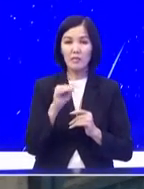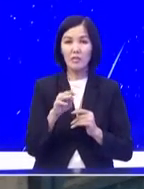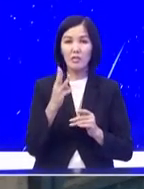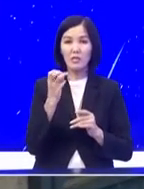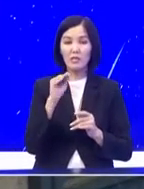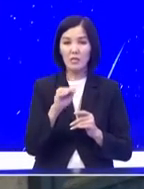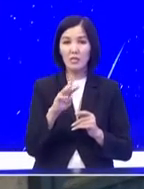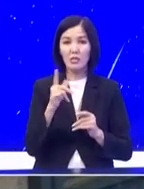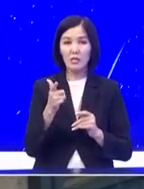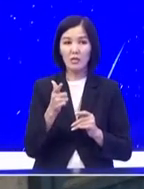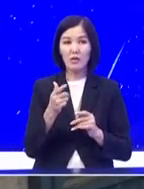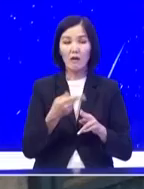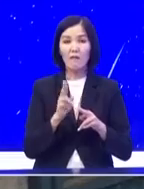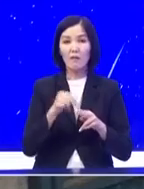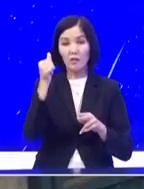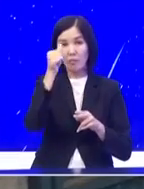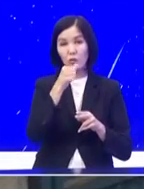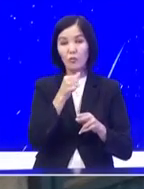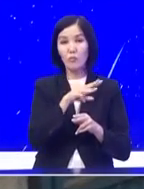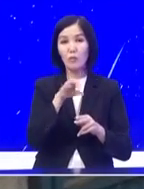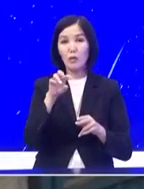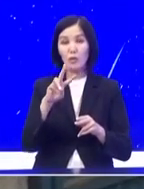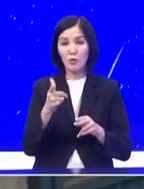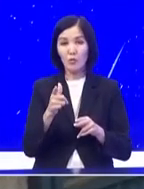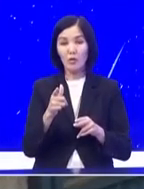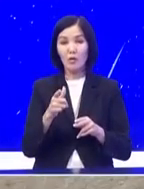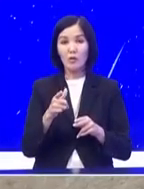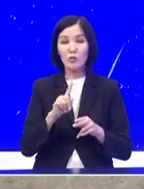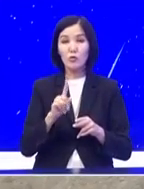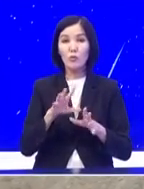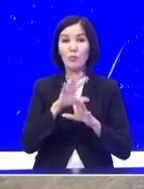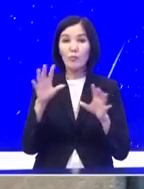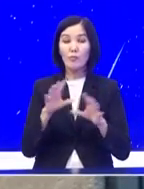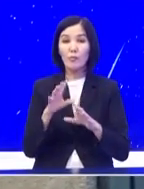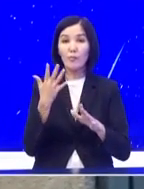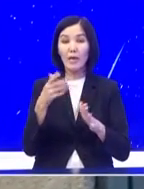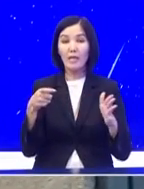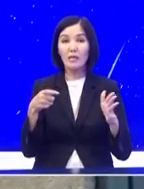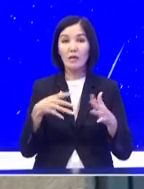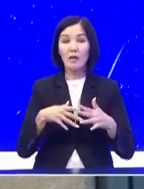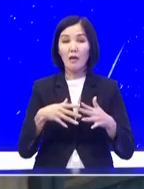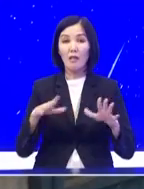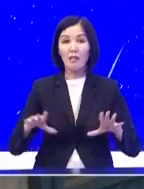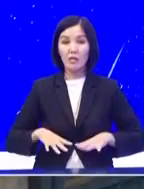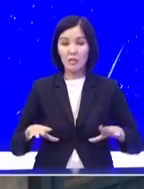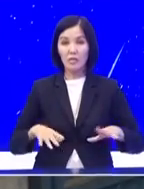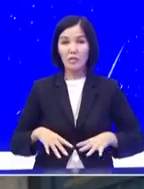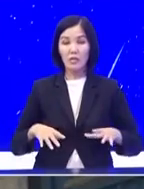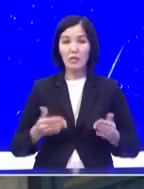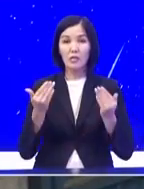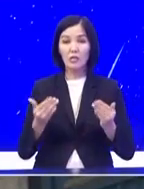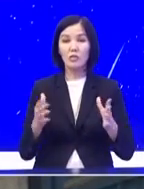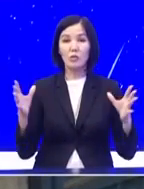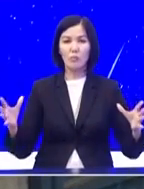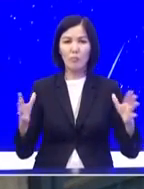300 тысяч, в этом году приходится затратить 1 000 000 вот на содержание 5 лошадей. В прошлом году тюки были большие, такие плотные, хорошие